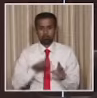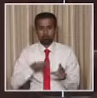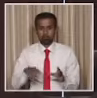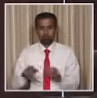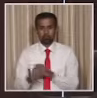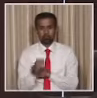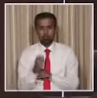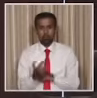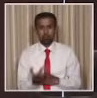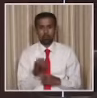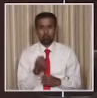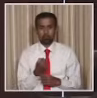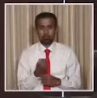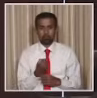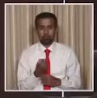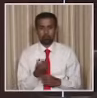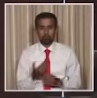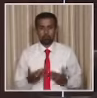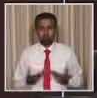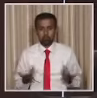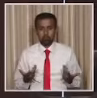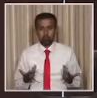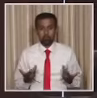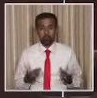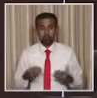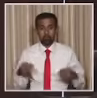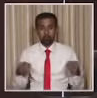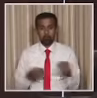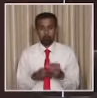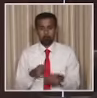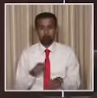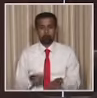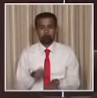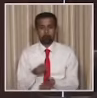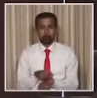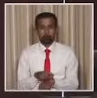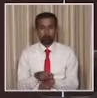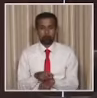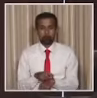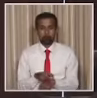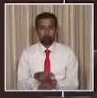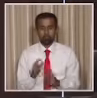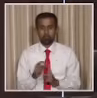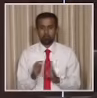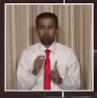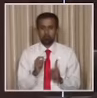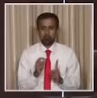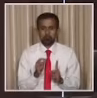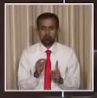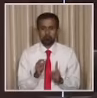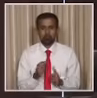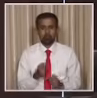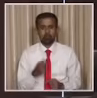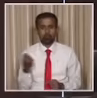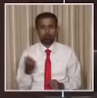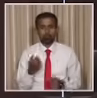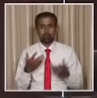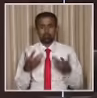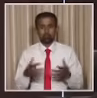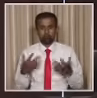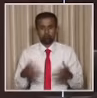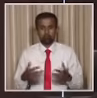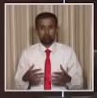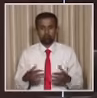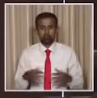konda thiyenne ona habai thumata eka karaganna beru e wenuwen me awasthawen awasthawata me parliamentuwa sasivara awasan karakara